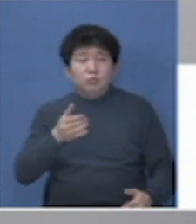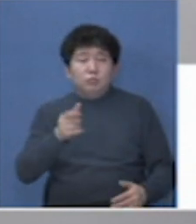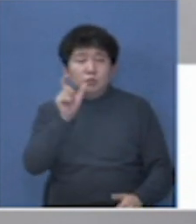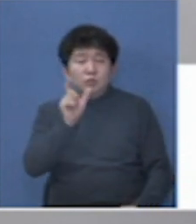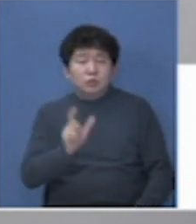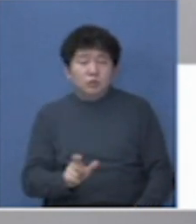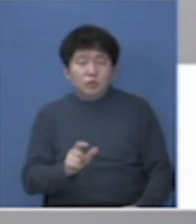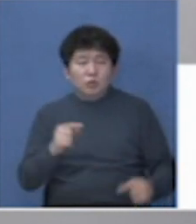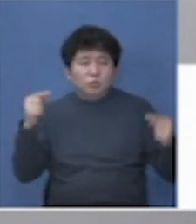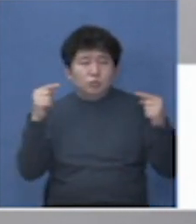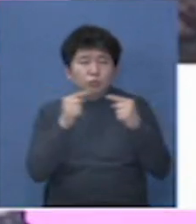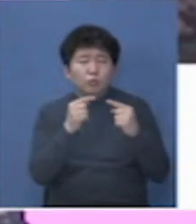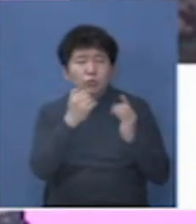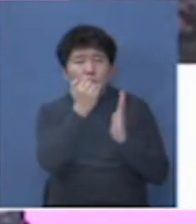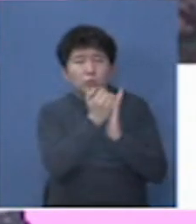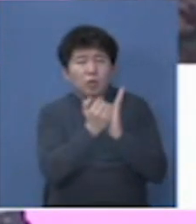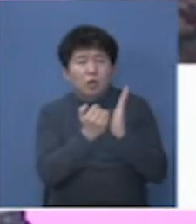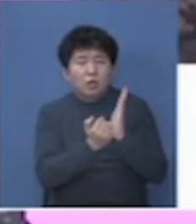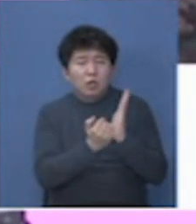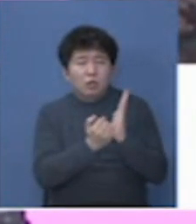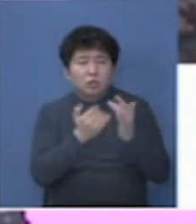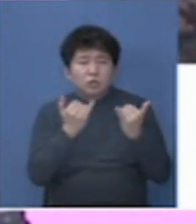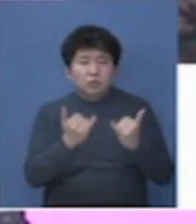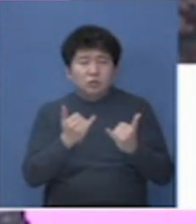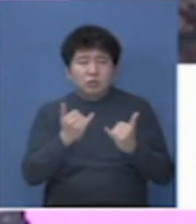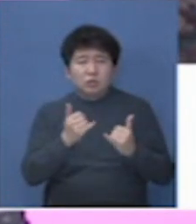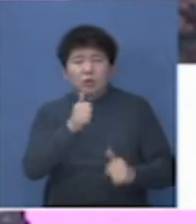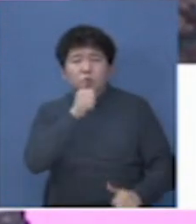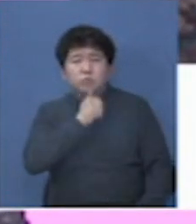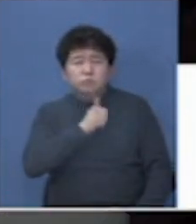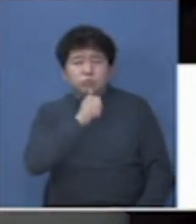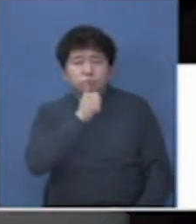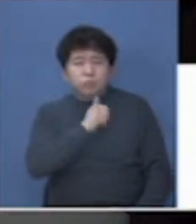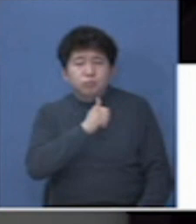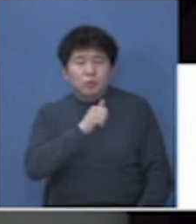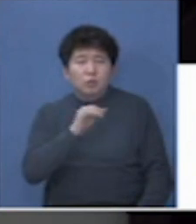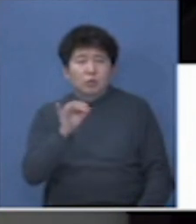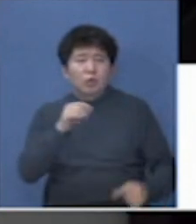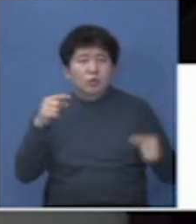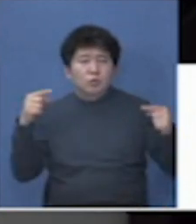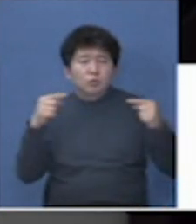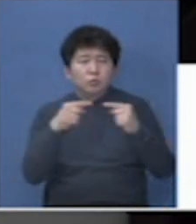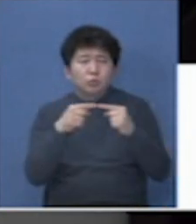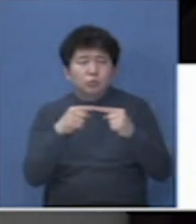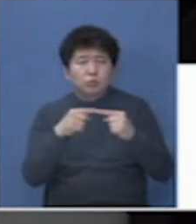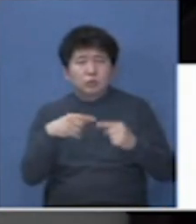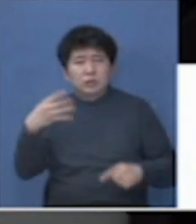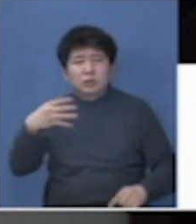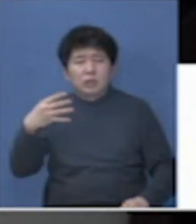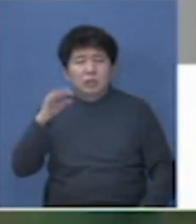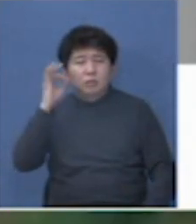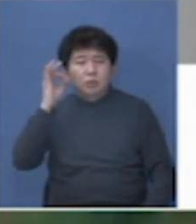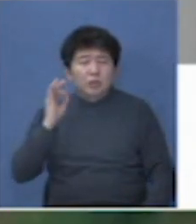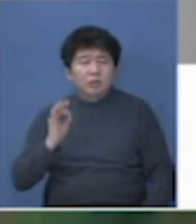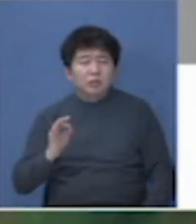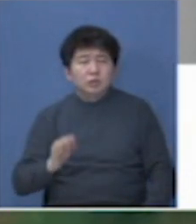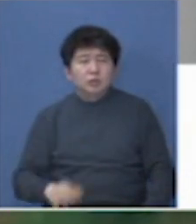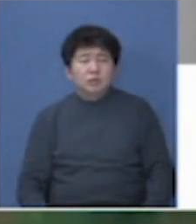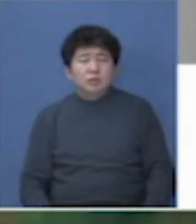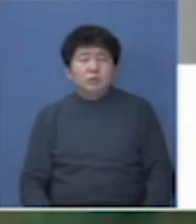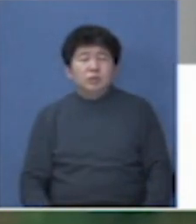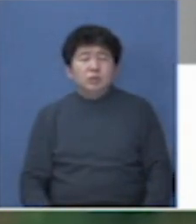повысить точность программы. Пока она находится в стадии тестирования, и ее точность достигает 40%. Мы